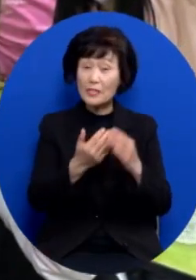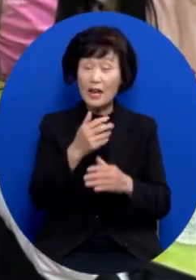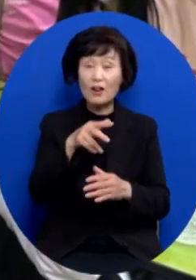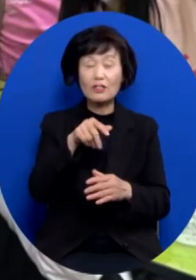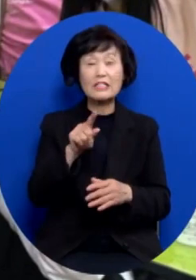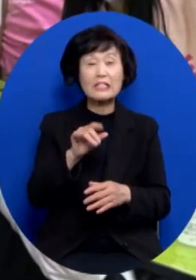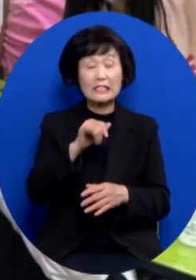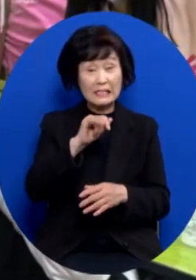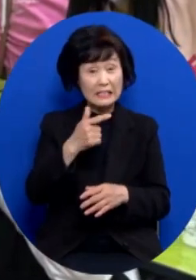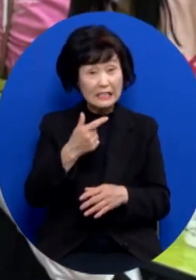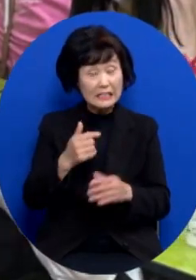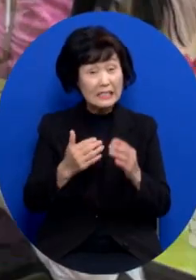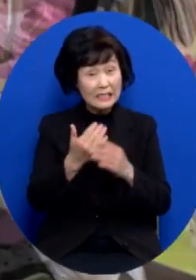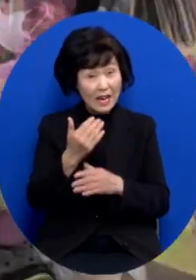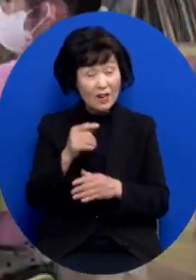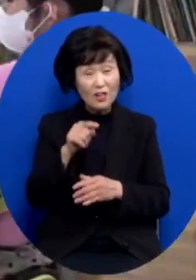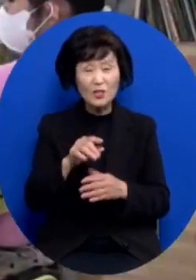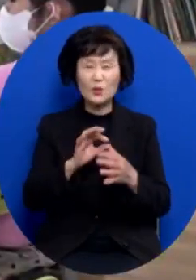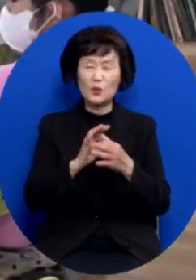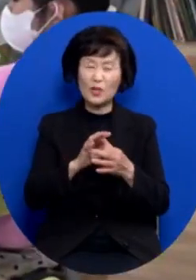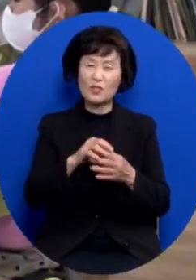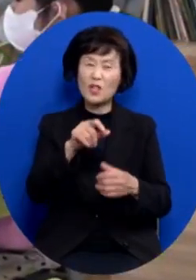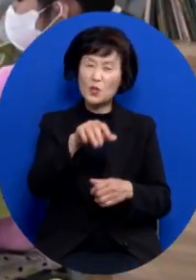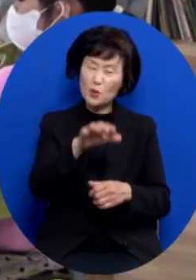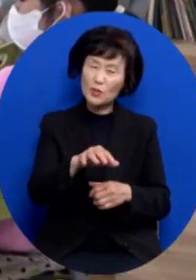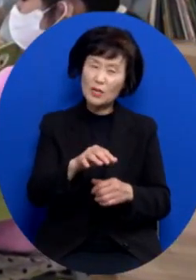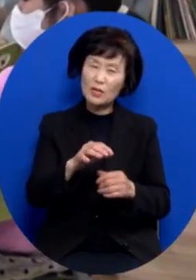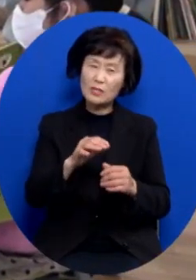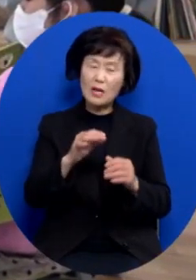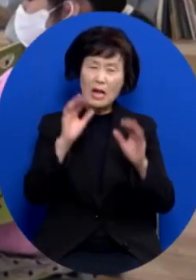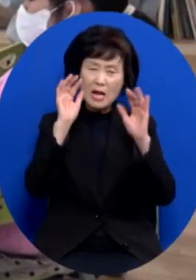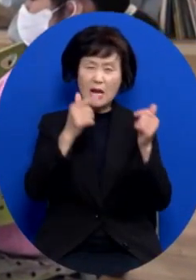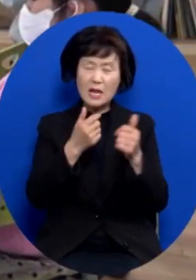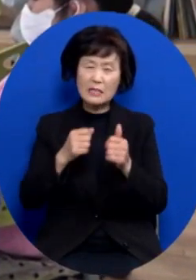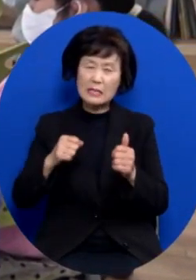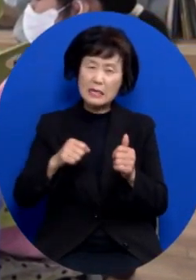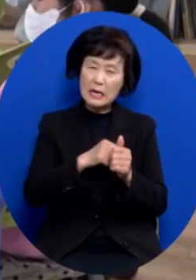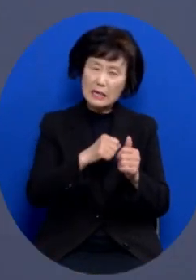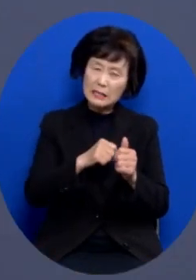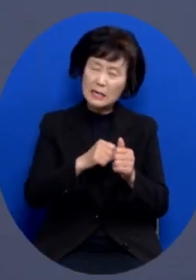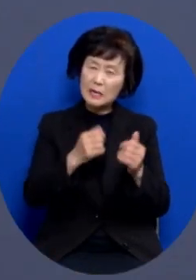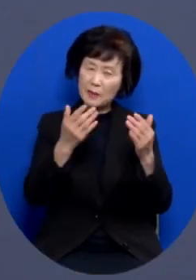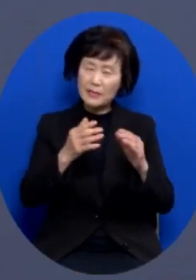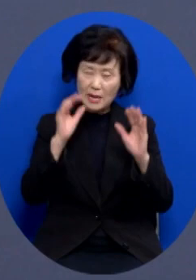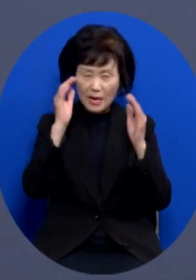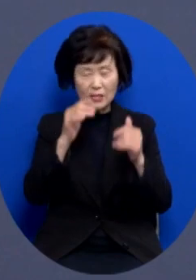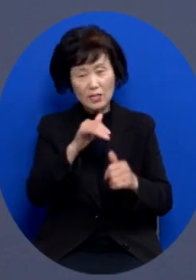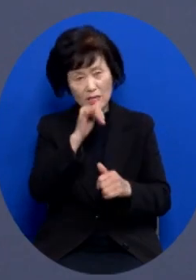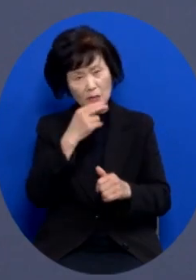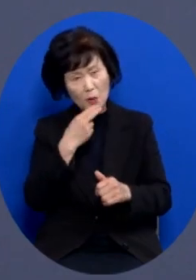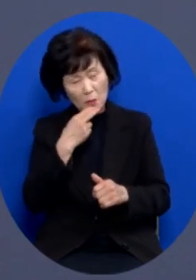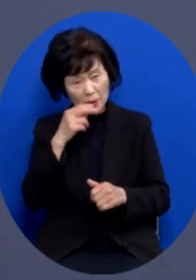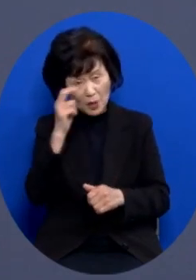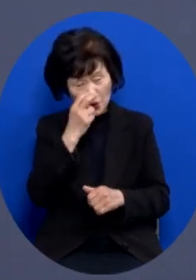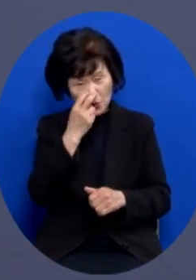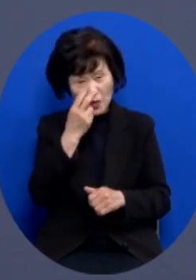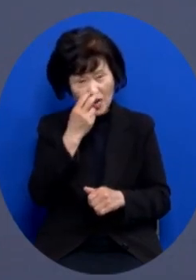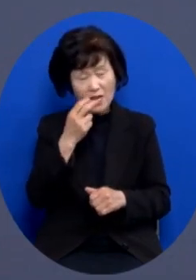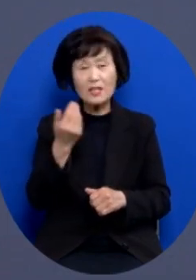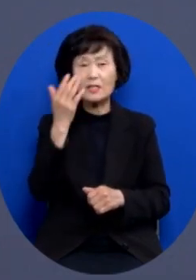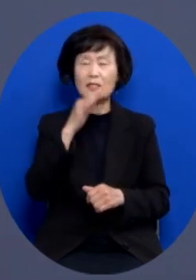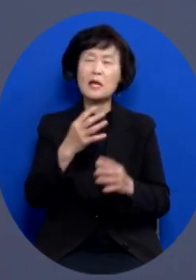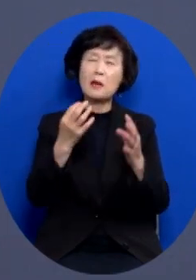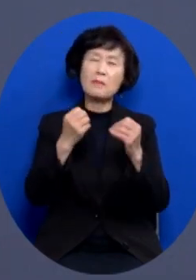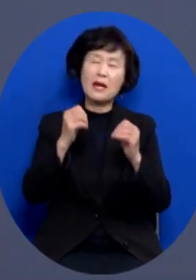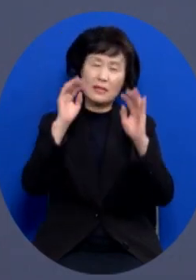우리 수원지역 안에도 학대를 받는 아이들이 있지 않을까 그런 생각이 들어서 조사를 했는데 의외로 참 많은 아이들이